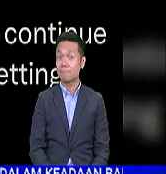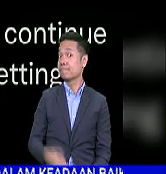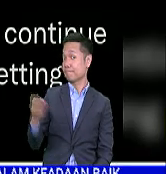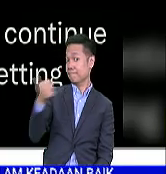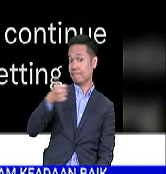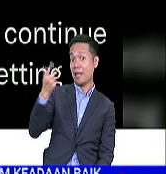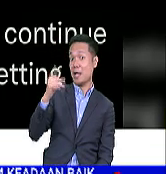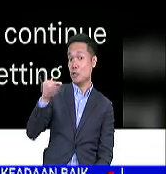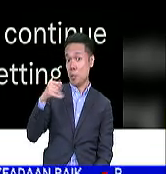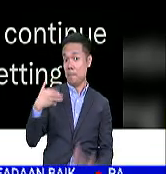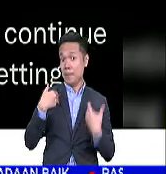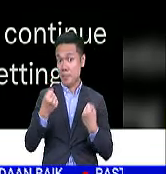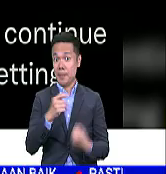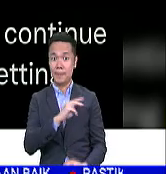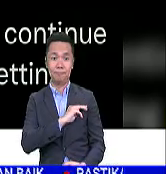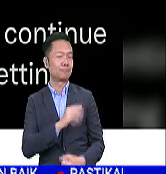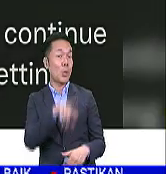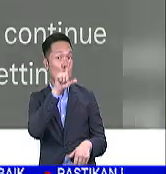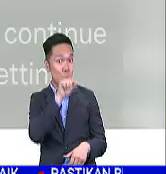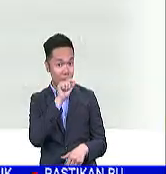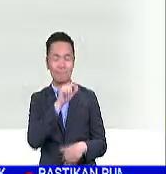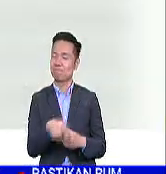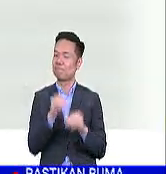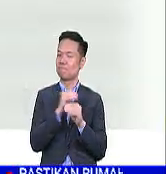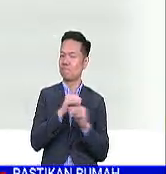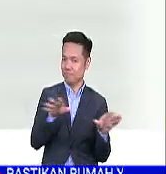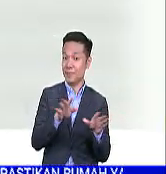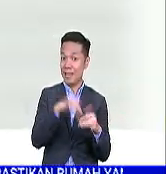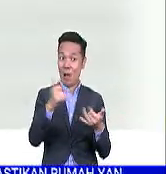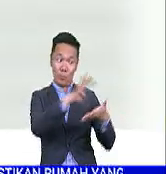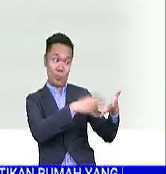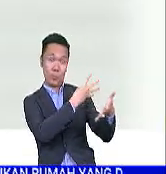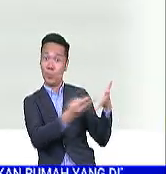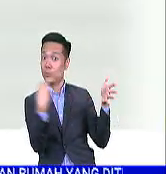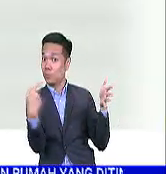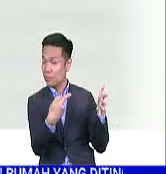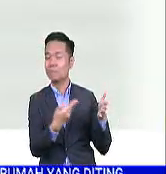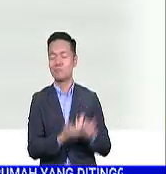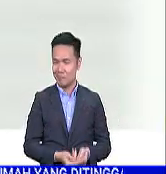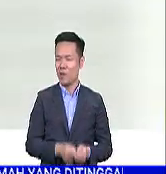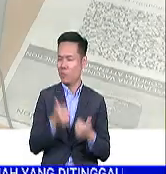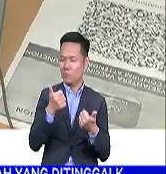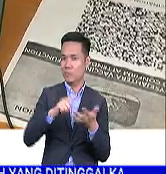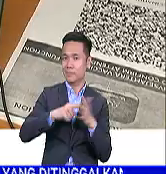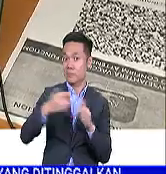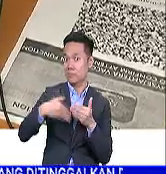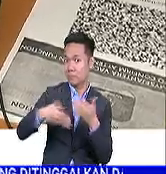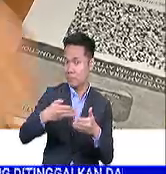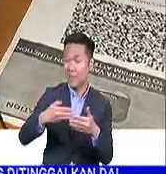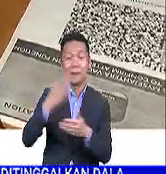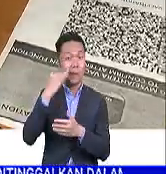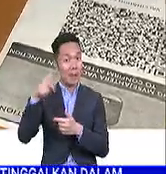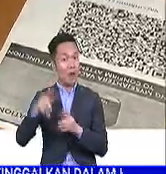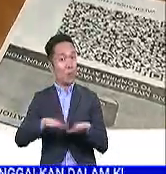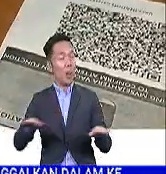Menteri Kesihatan Khairi Jamaluddin menerusi Twitternya memaklumkan data terbaru itu tanda permulaan yang baik dalam memastikan kanak-kanak